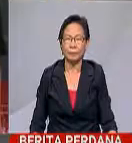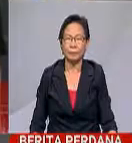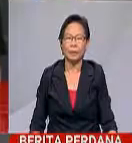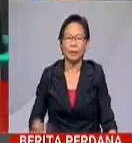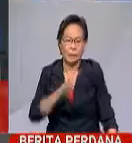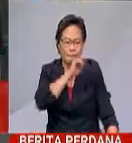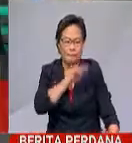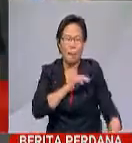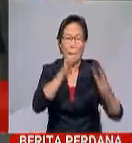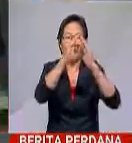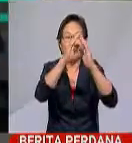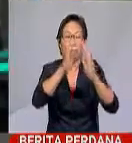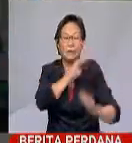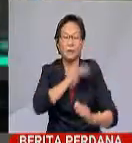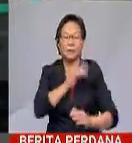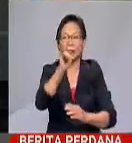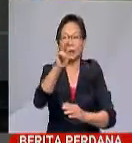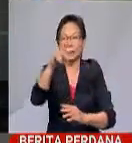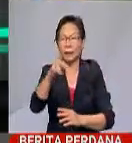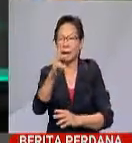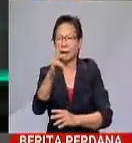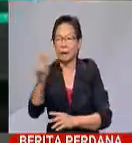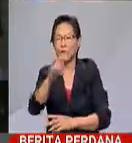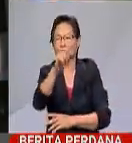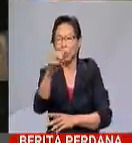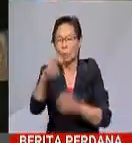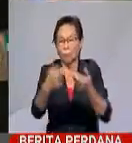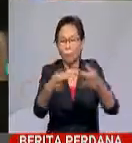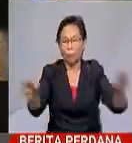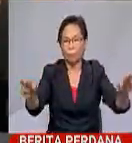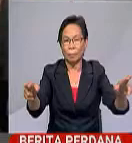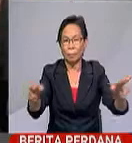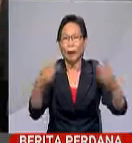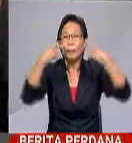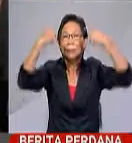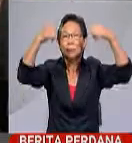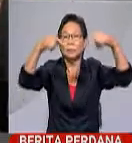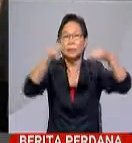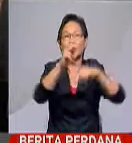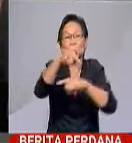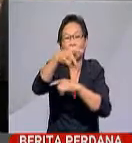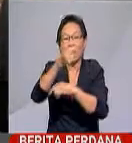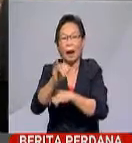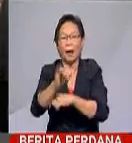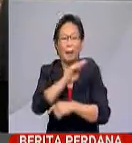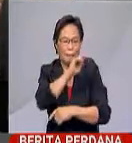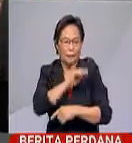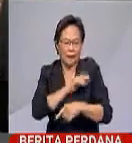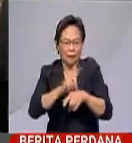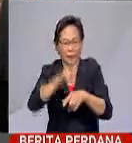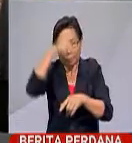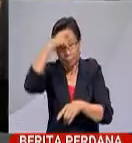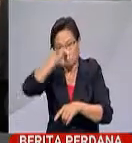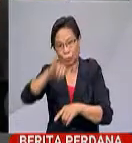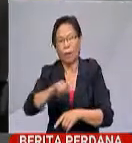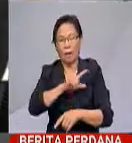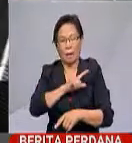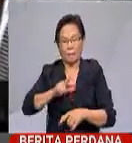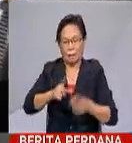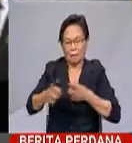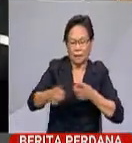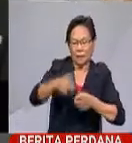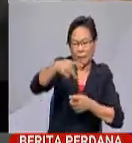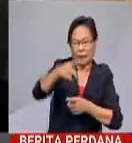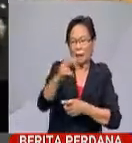Selaku Menteri Perumahan dan Kerajaan Tempatan, Zuraida melancarkan laporan pencapaian 2019 kementeriannya di Putrajaya. Lembaga